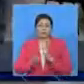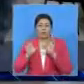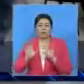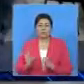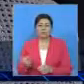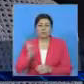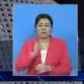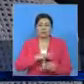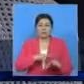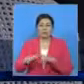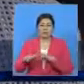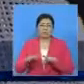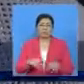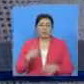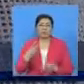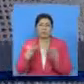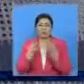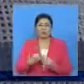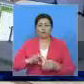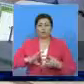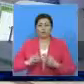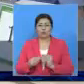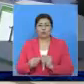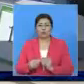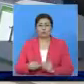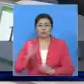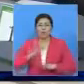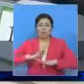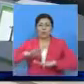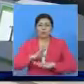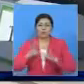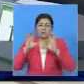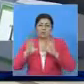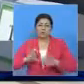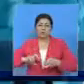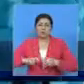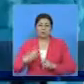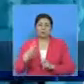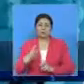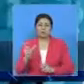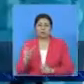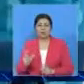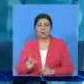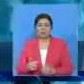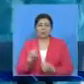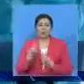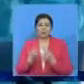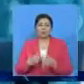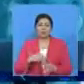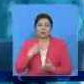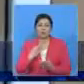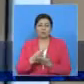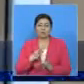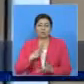жедел профилактикалық іс-шарасының 2 күндік қорытындысы бойынша елдің көші-қон заңнамасын бұзған 200-ден астам адам анықталып, әкімшілік